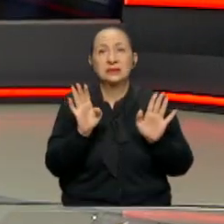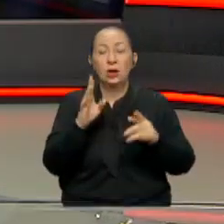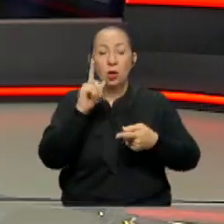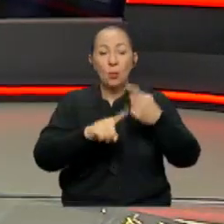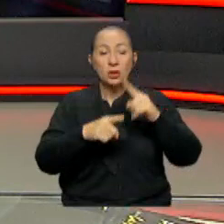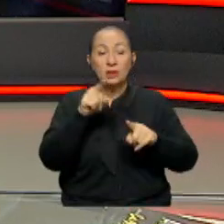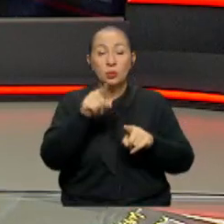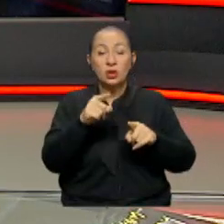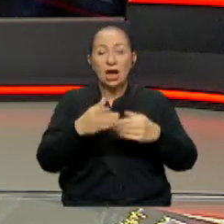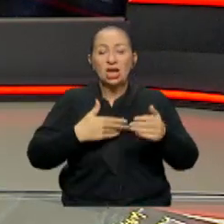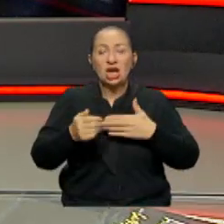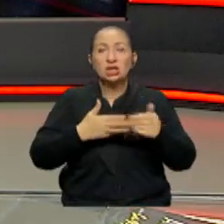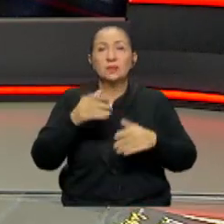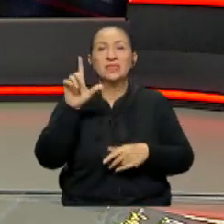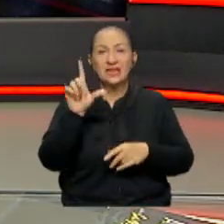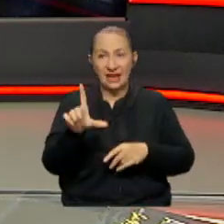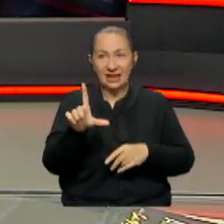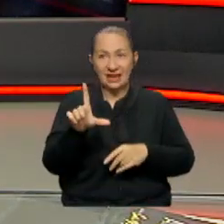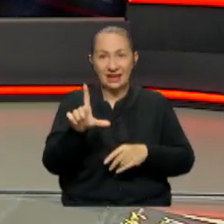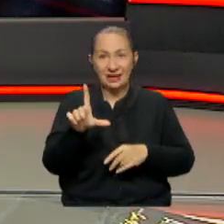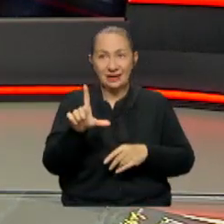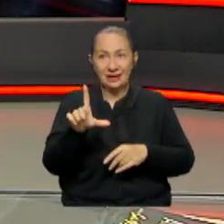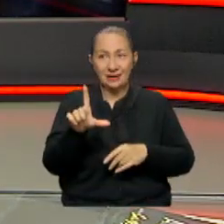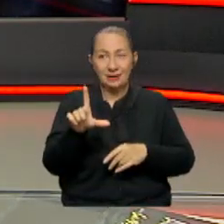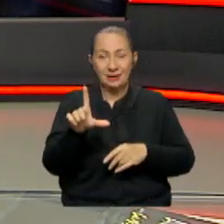siyasetin bunlara karışmaması gerektiğini